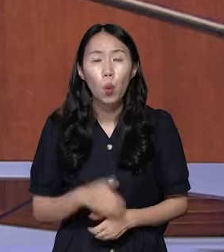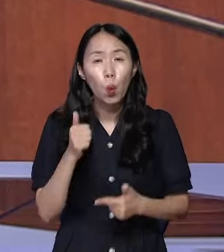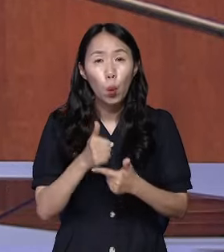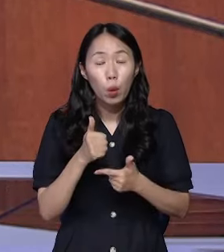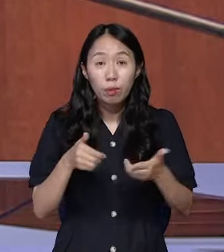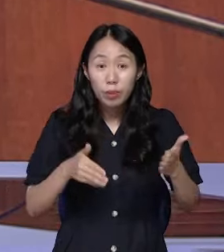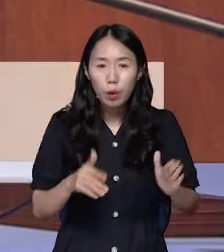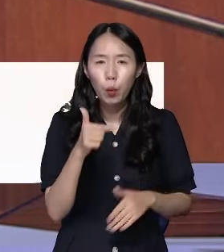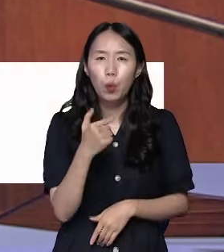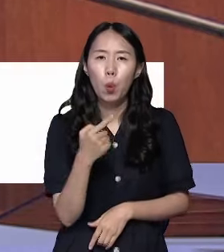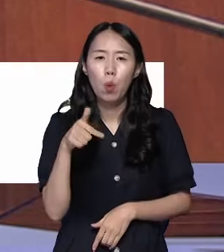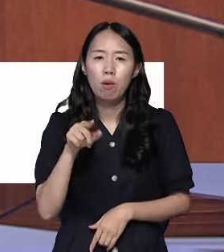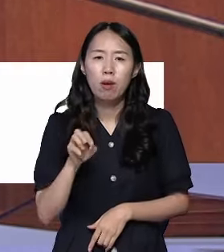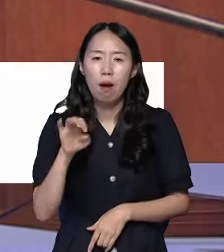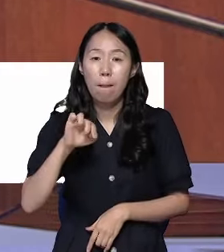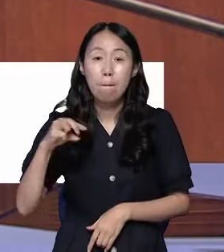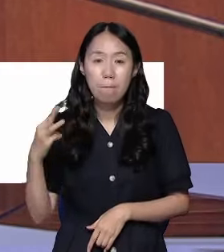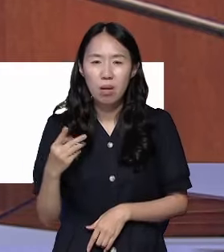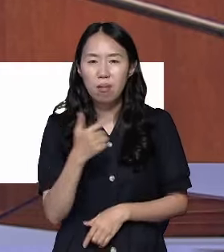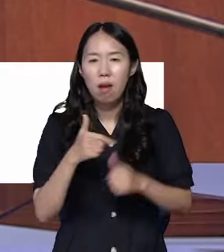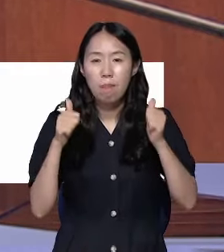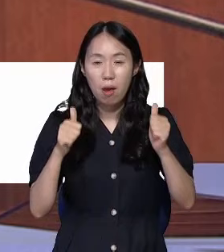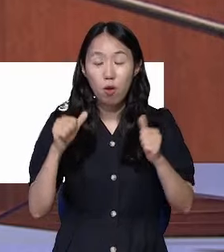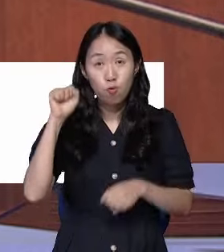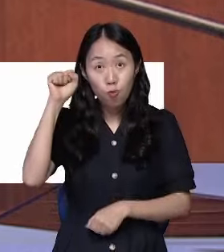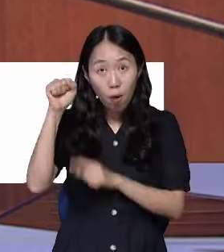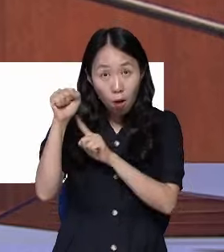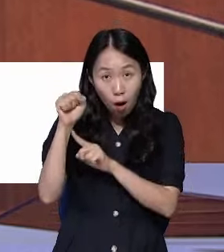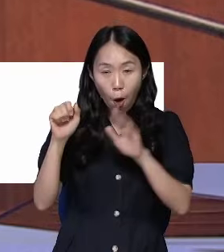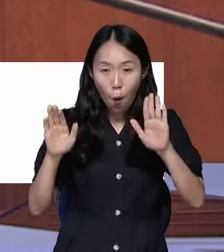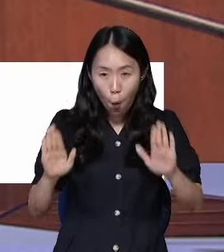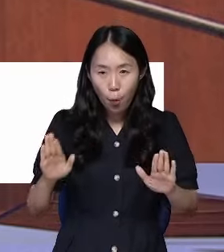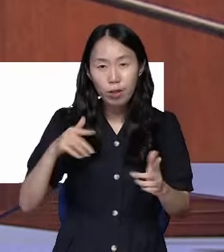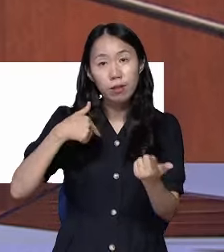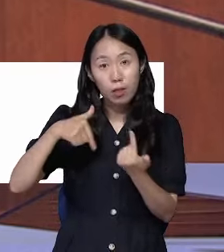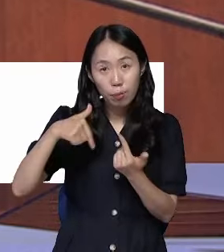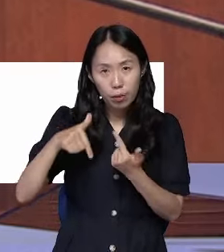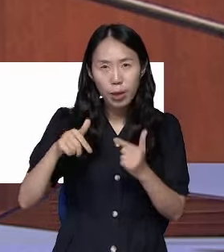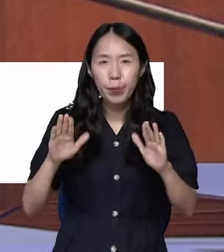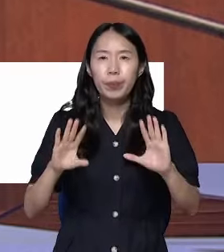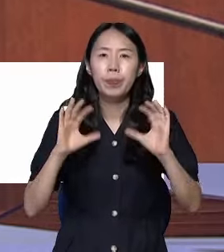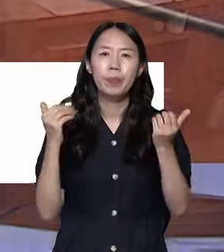호남 출신의 노경필 대법관 후보자에 대한 인사청문회가 오늘